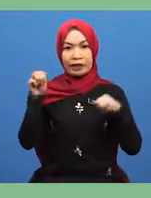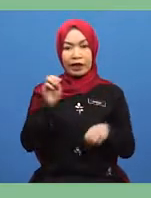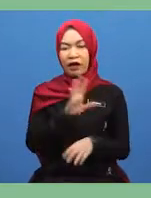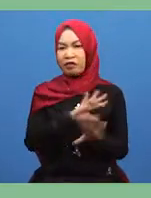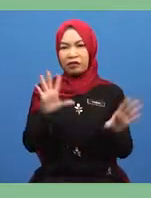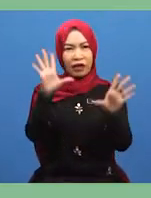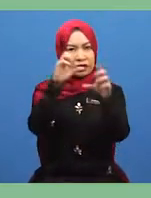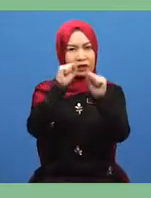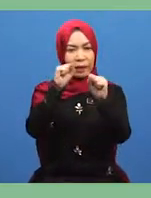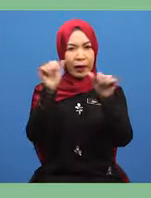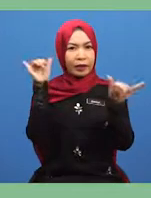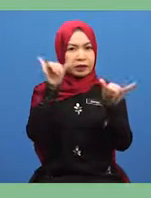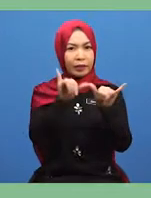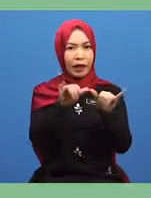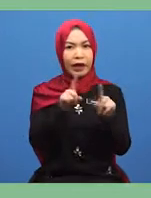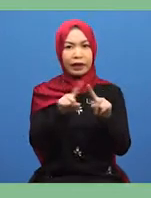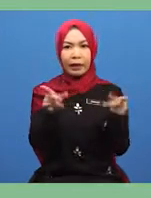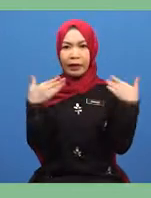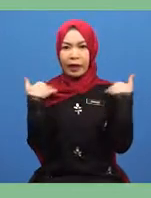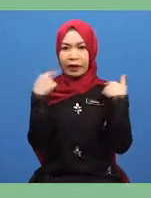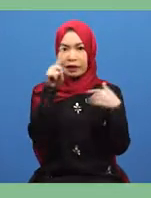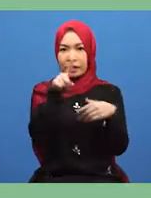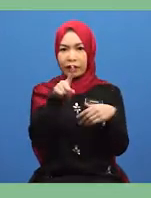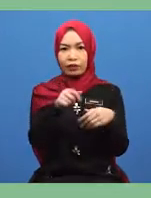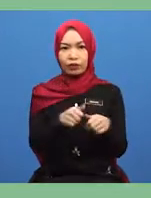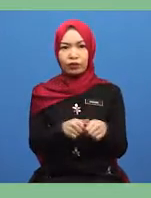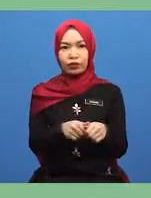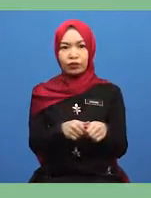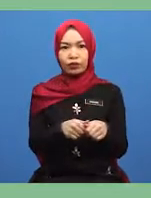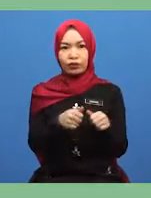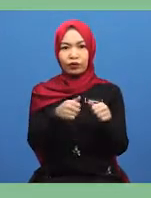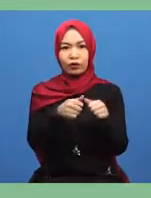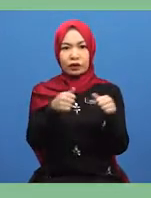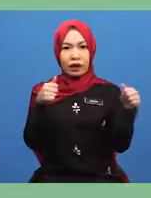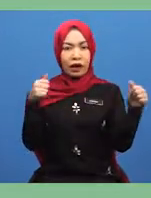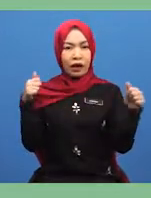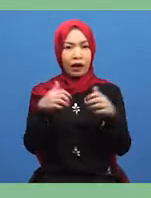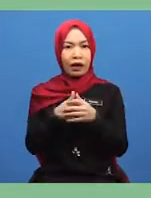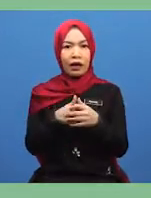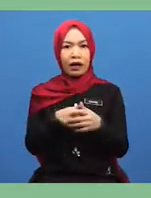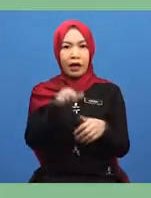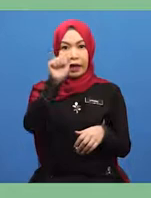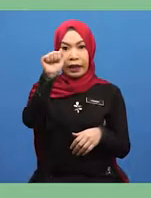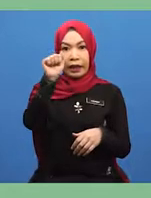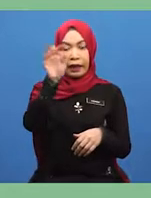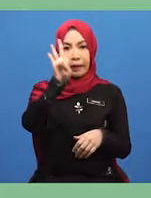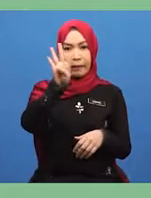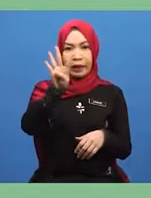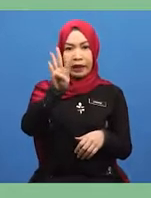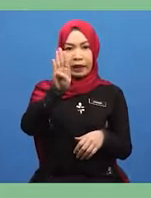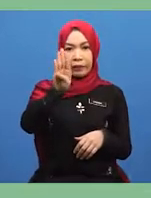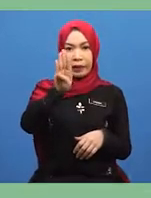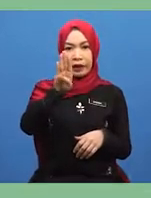keseimbangan. Tetapi wujudlah satu jarak yang diwakili oleh AB yang menunjukkan bahawa